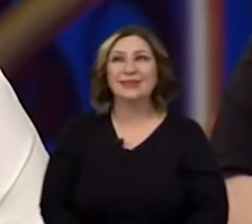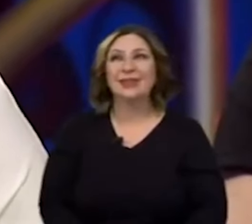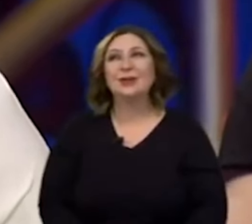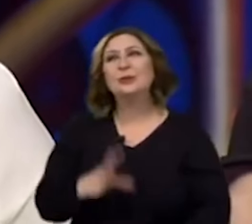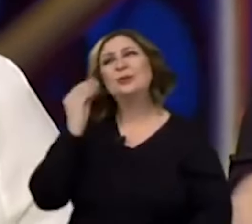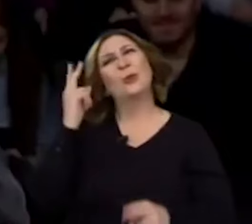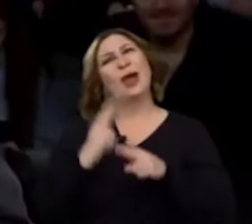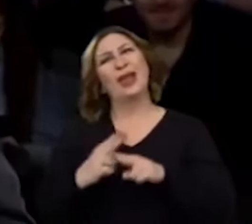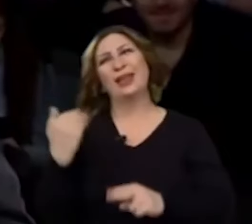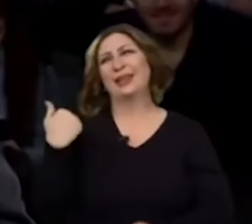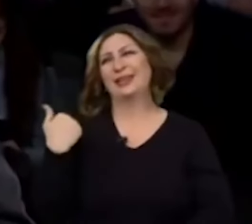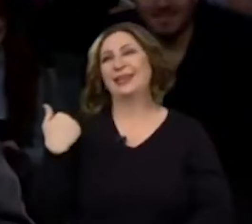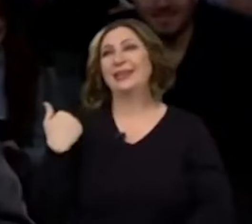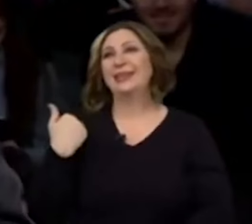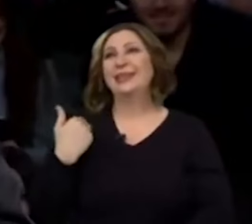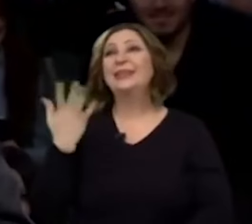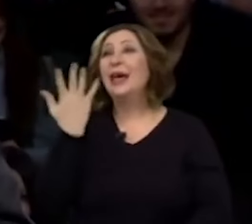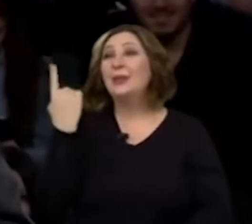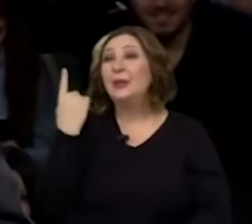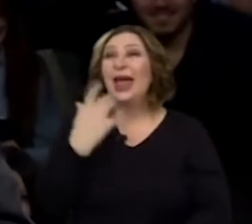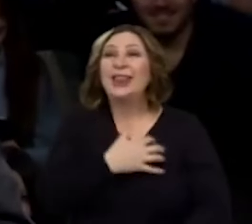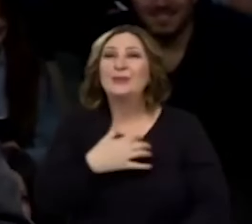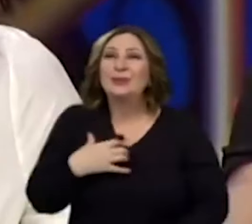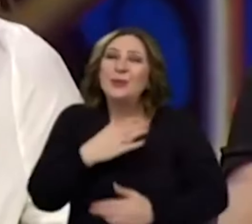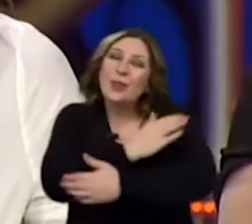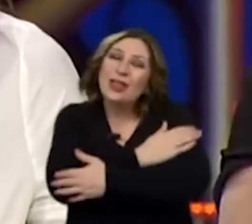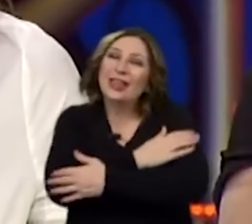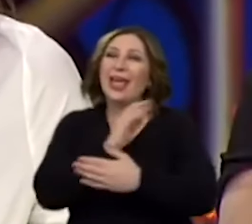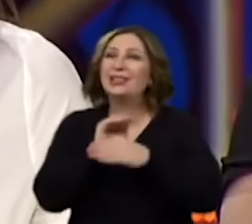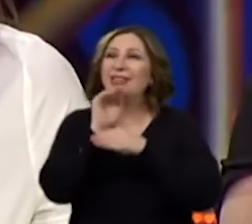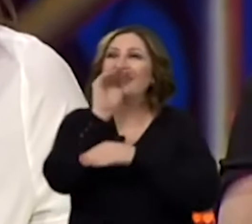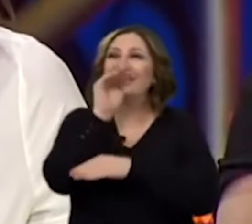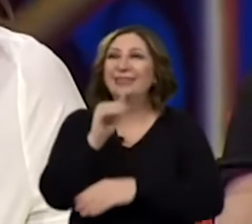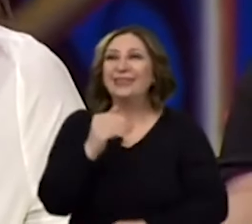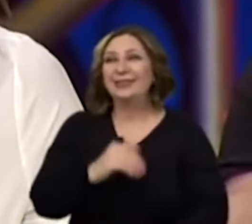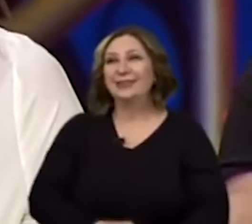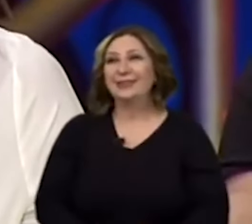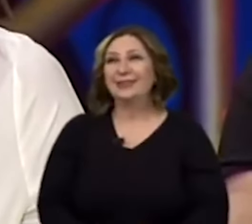Çok ani daha oldu. Daha dün annemizin... Kollarında yaşarken. Kollarında yaşarken.